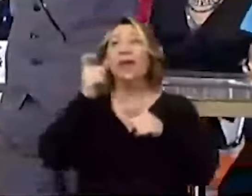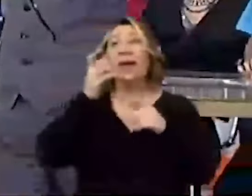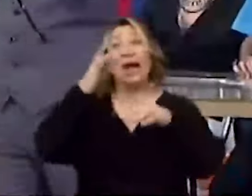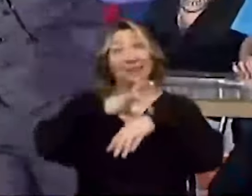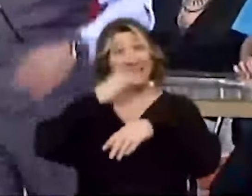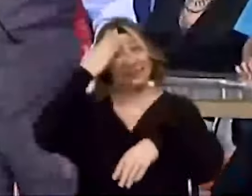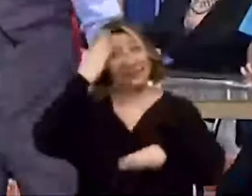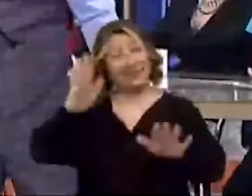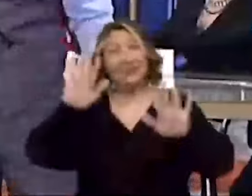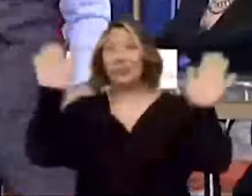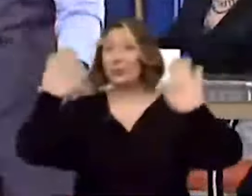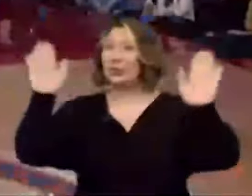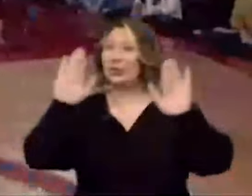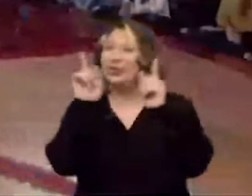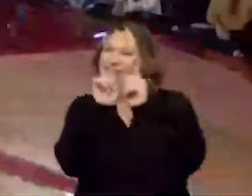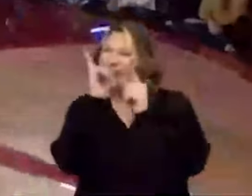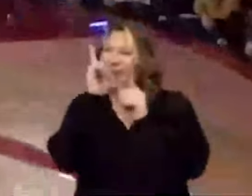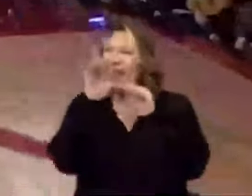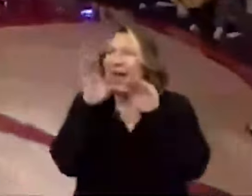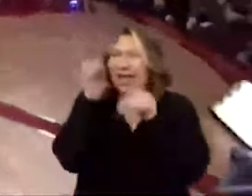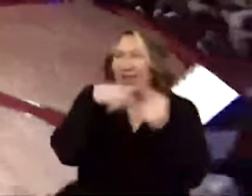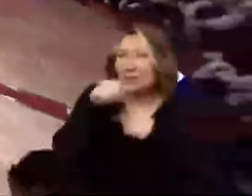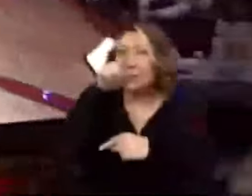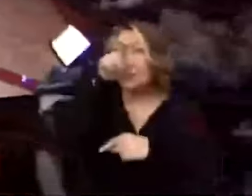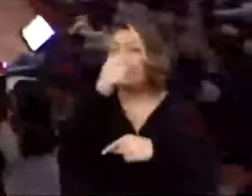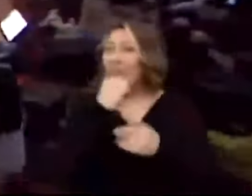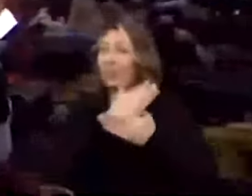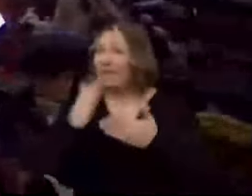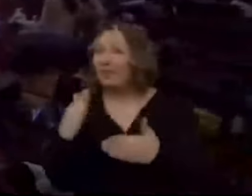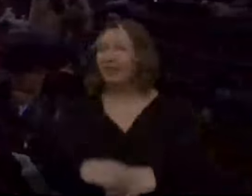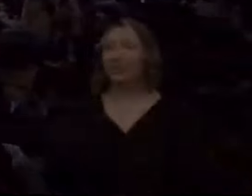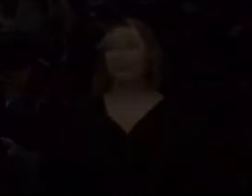hastasıyız. Onları uğurluyoruz. Şu küçük aradan sonra hemen bu adamla devam